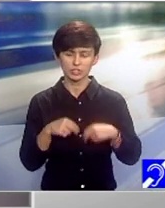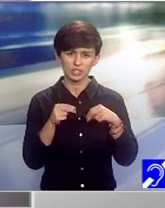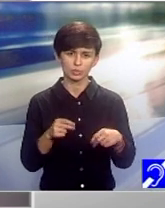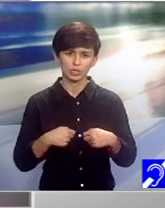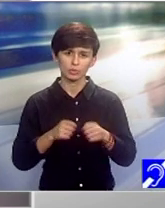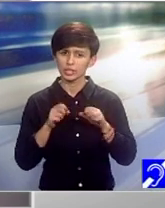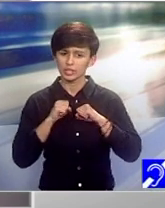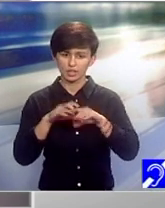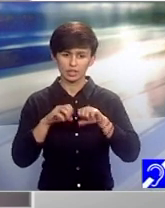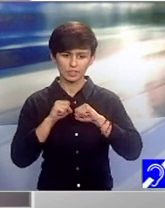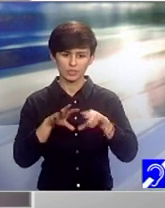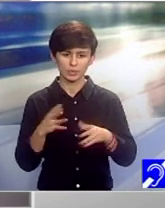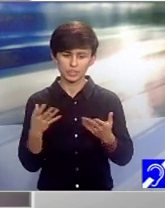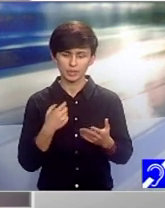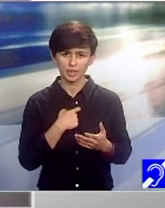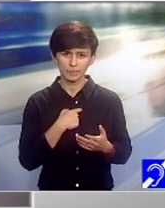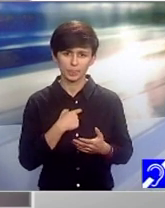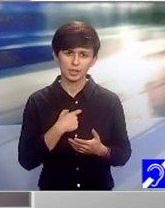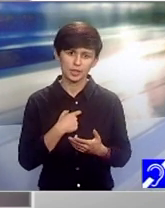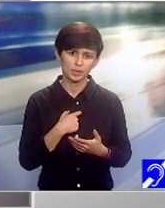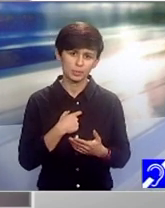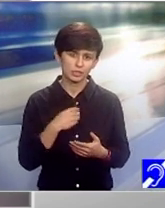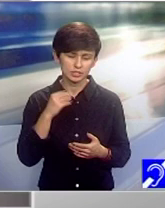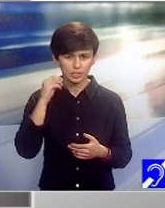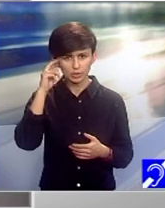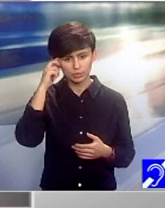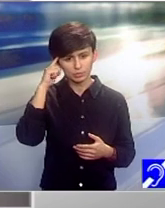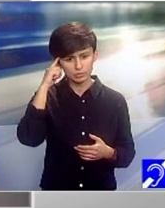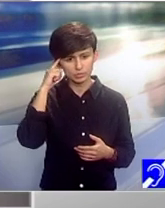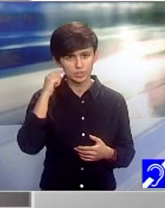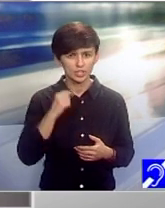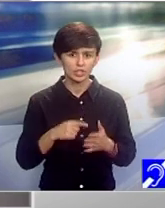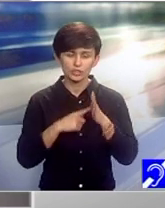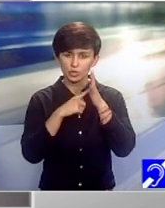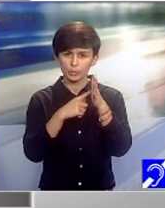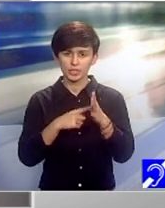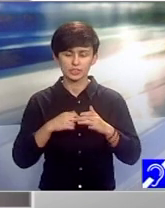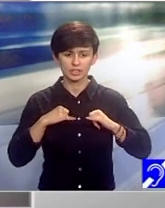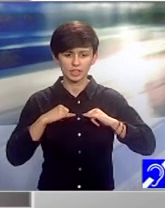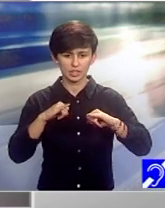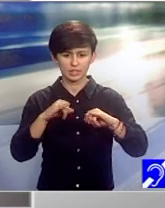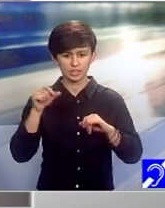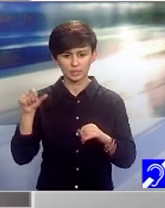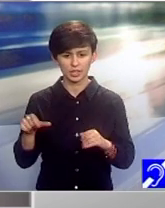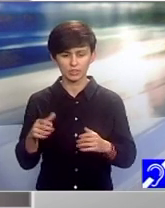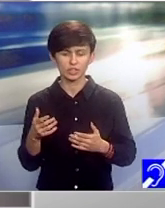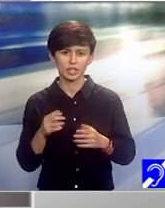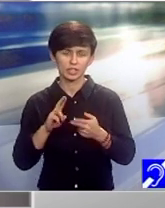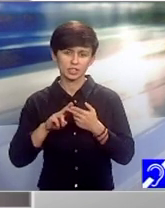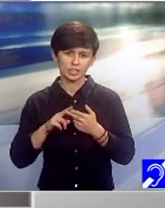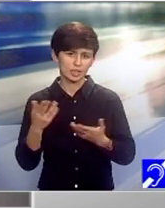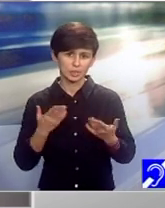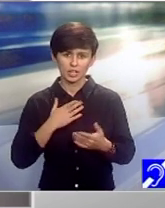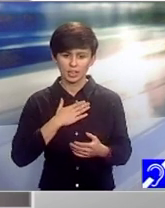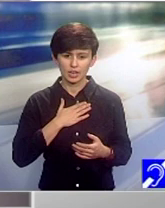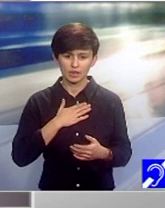care o pot, pe care o pot reține, o aduc și o prezintă înapoi temerarilor la întâlnirile care le avem noi. Deci încercăm